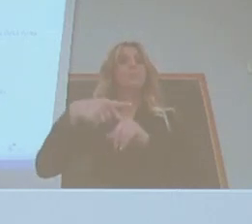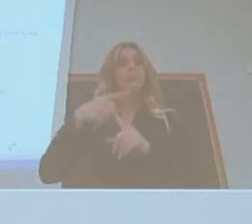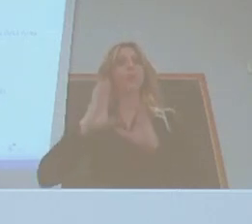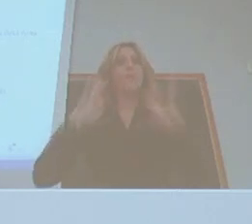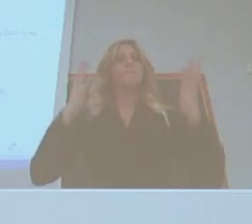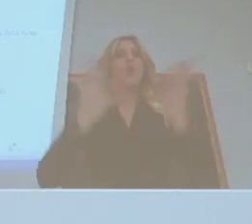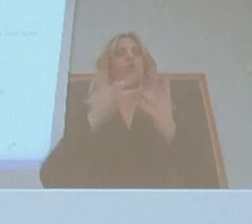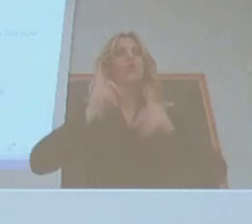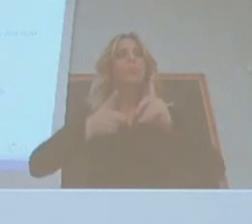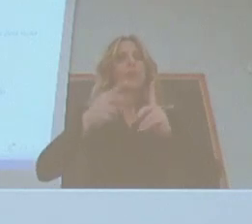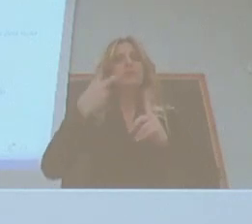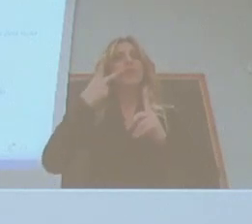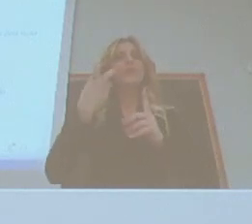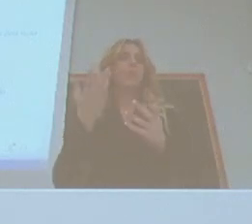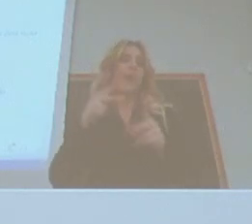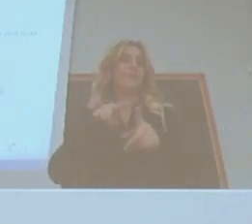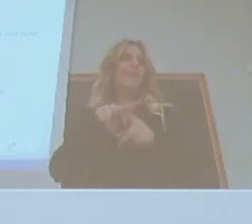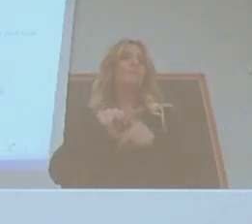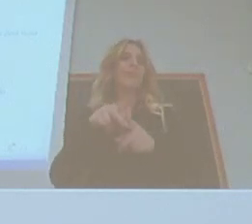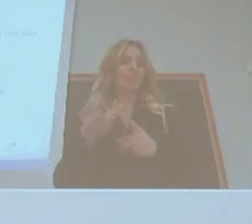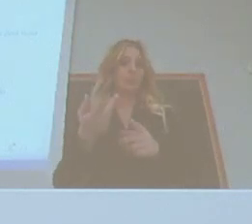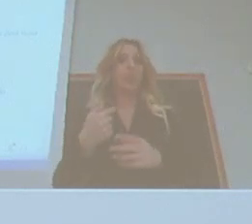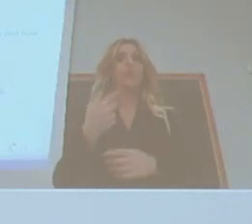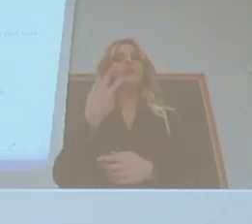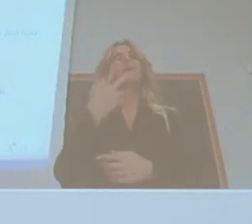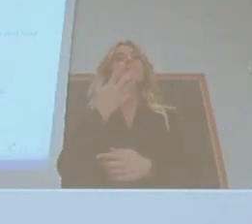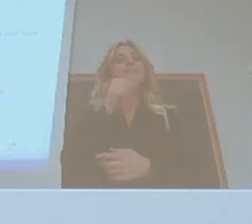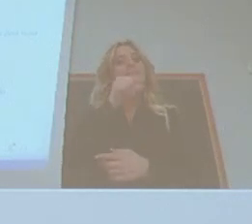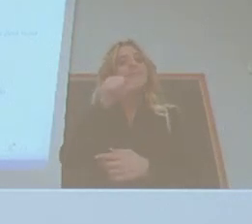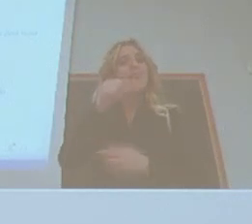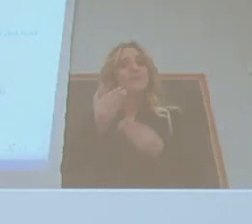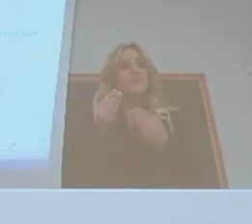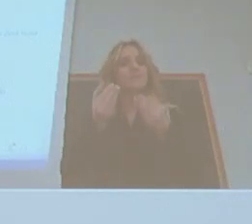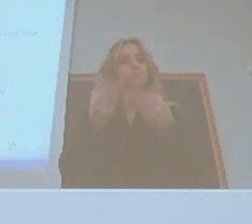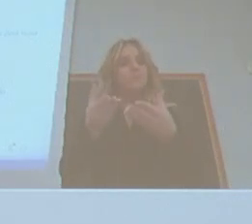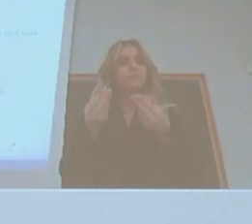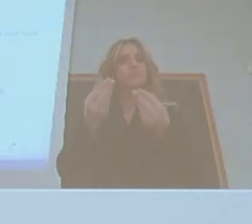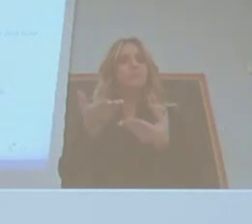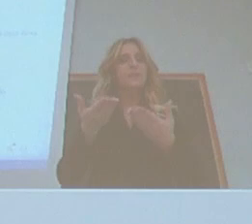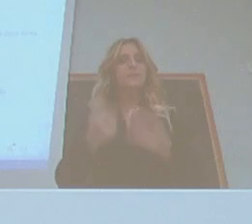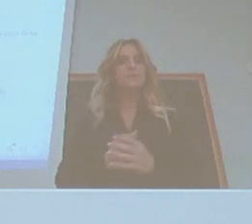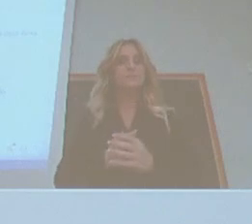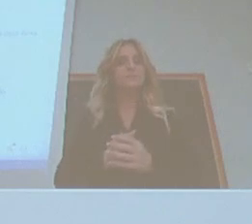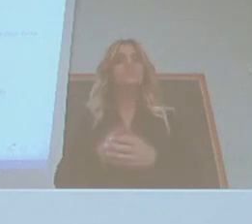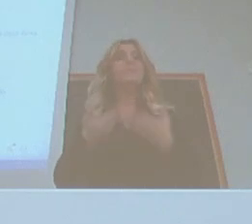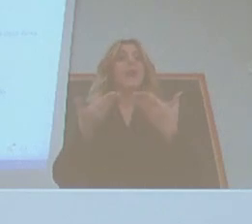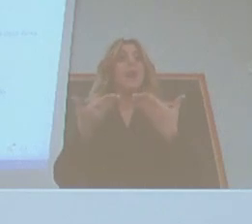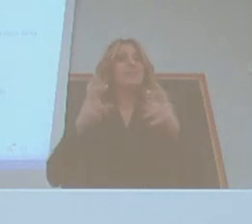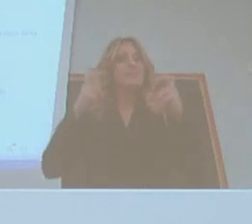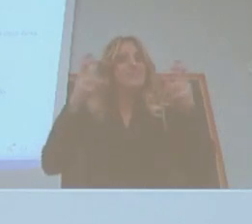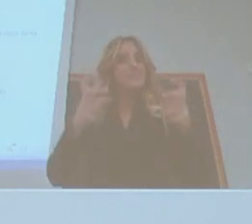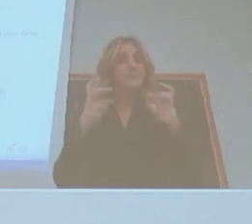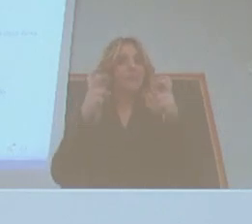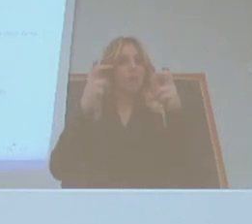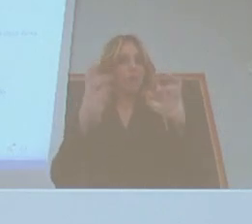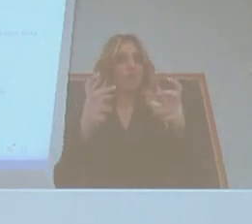politico imprenditoriale, proprio per cercare di tradurre tutto quello che si vuole fare in questo eccezionale sforzo